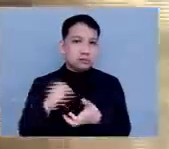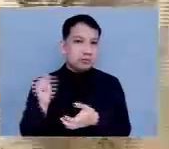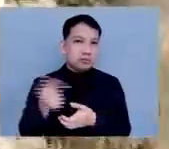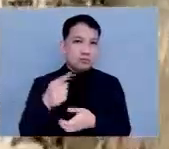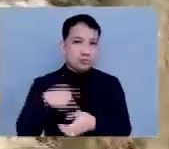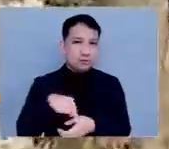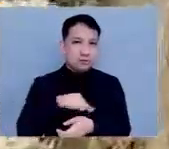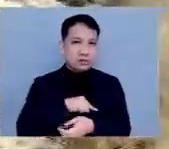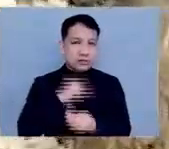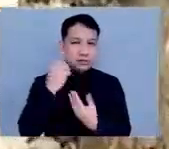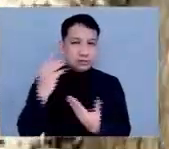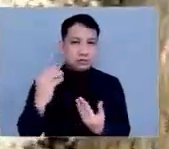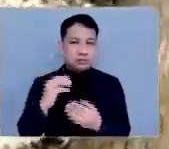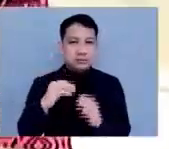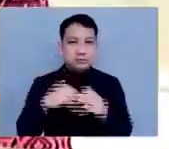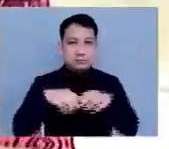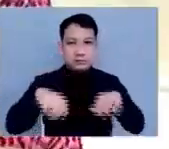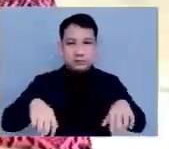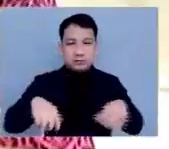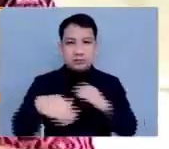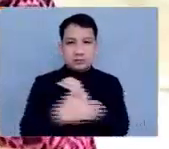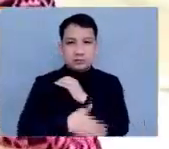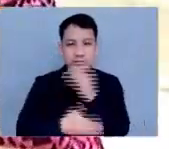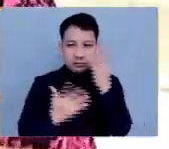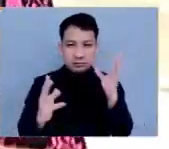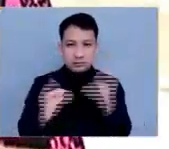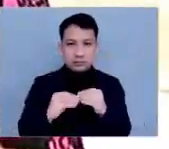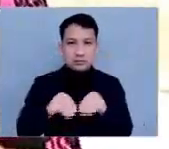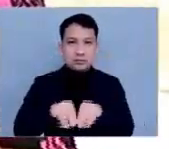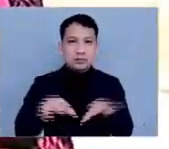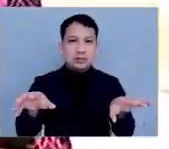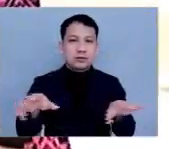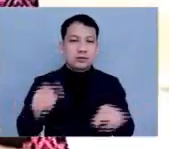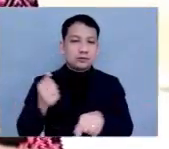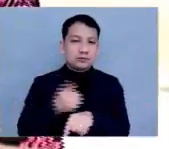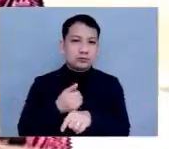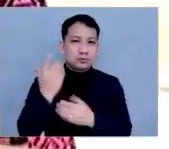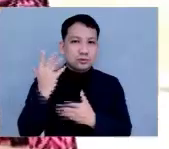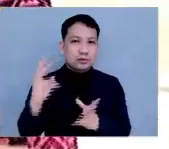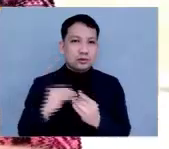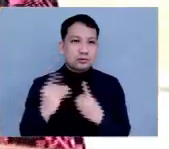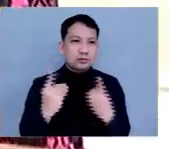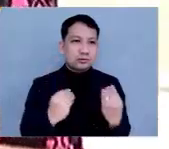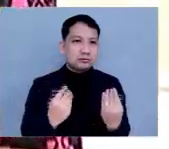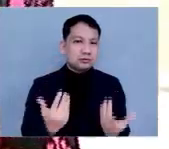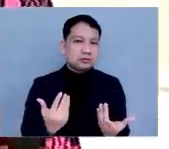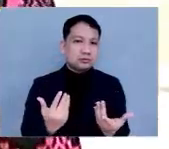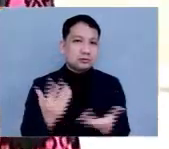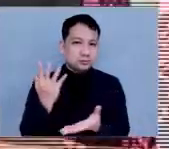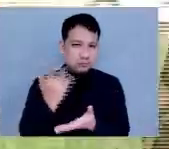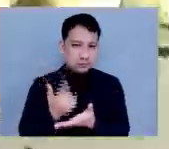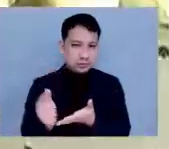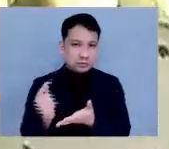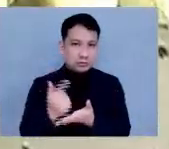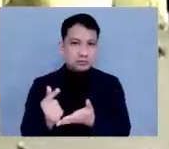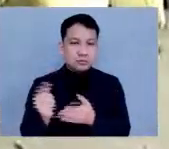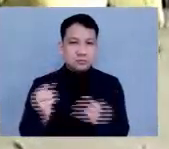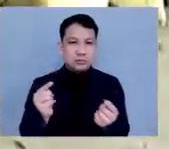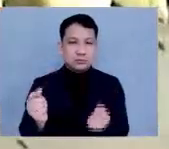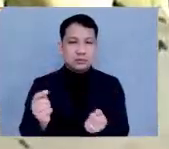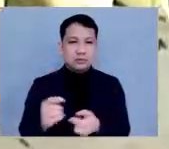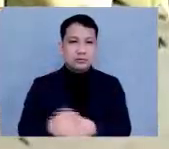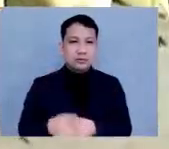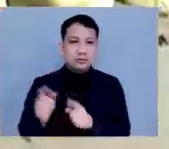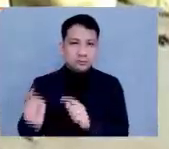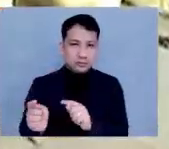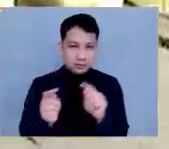ng ating mga neighboring countries na we really have to strive harder when it comes to solid waste management. Ito turn